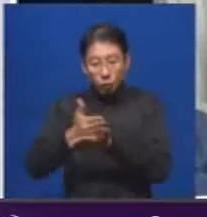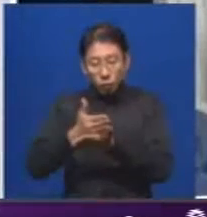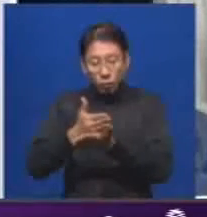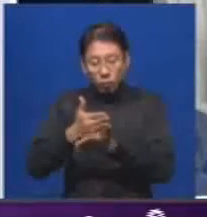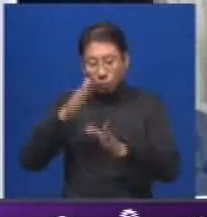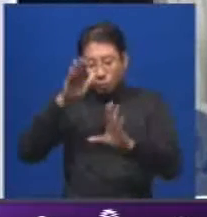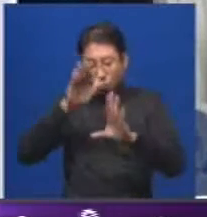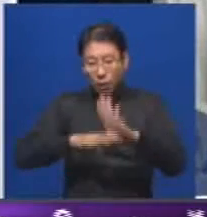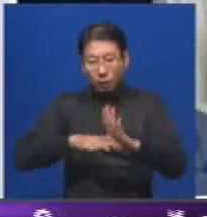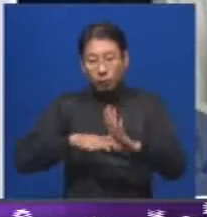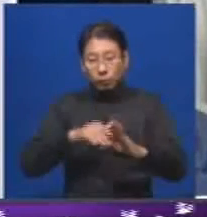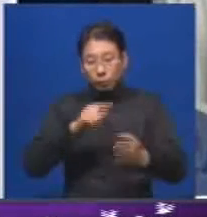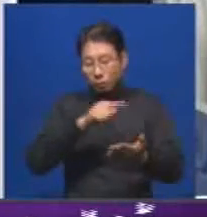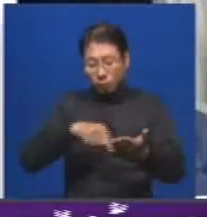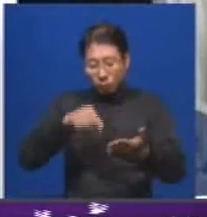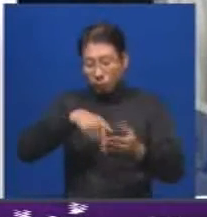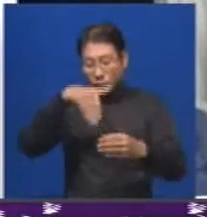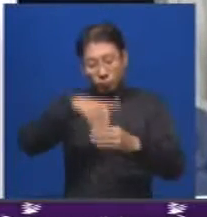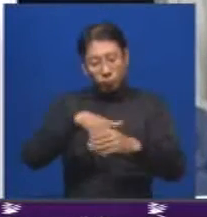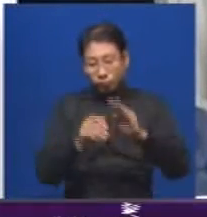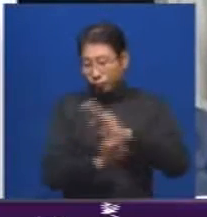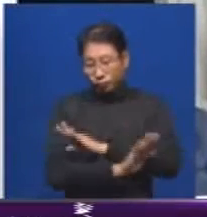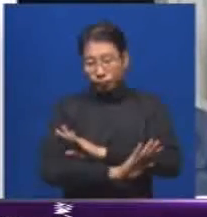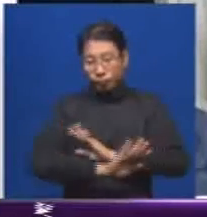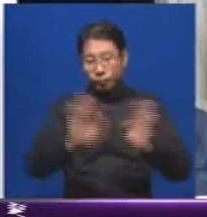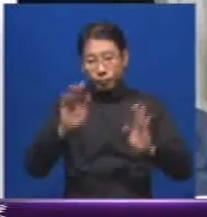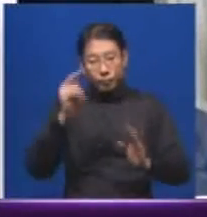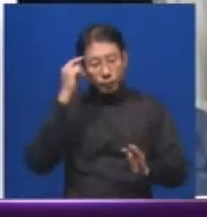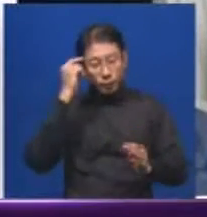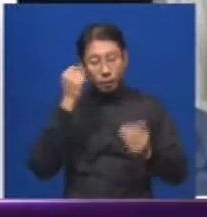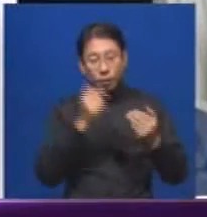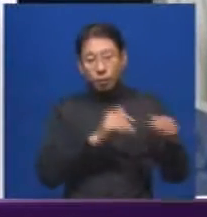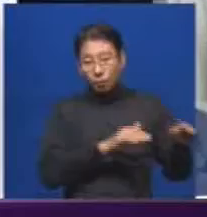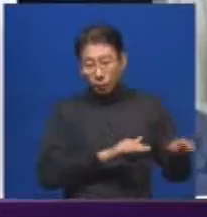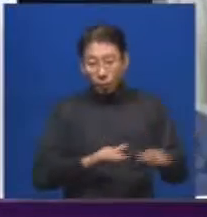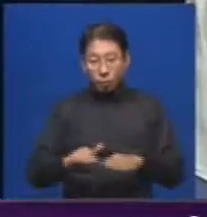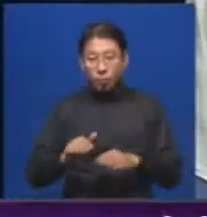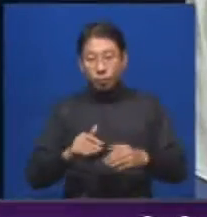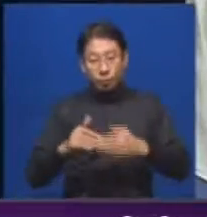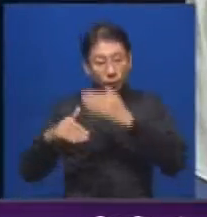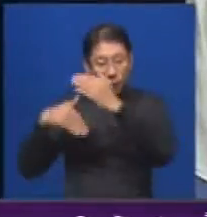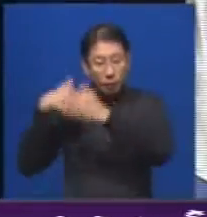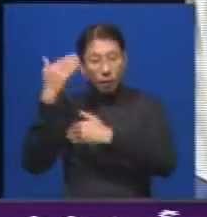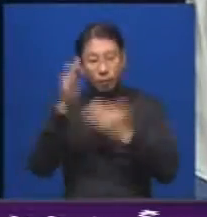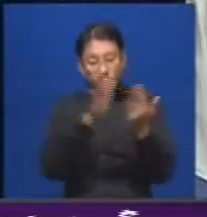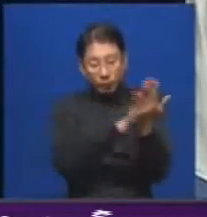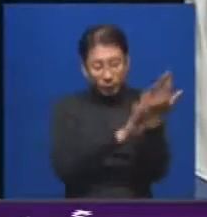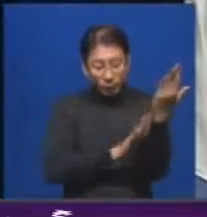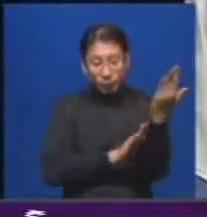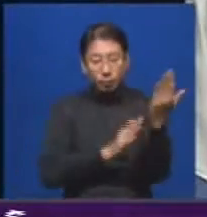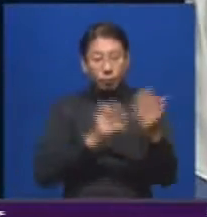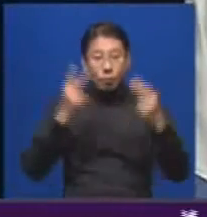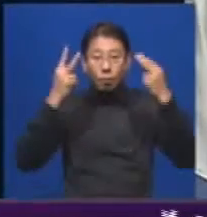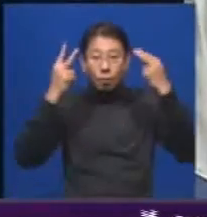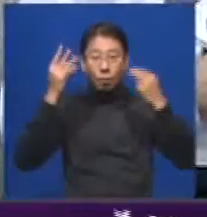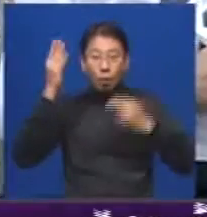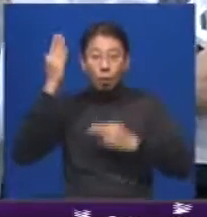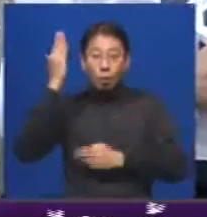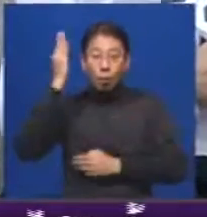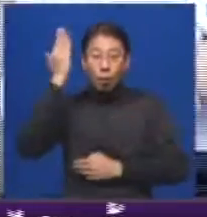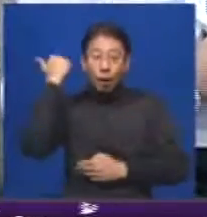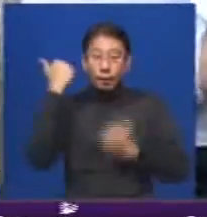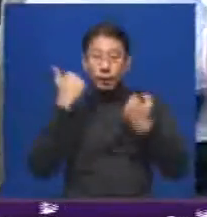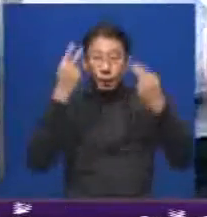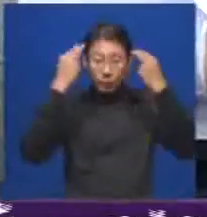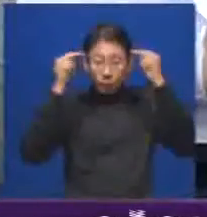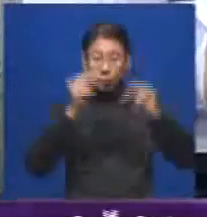ครรับเลือกตั้งหากว่าทุกฝ่ายยอมรับในข้อเสนอแนวทางปฏิรูปประเทศค่ะเมื่อวานนี้นายอภิสิทธิ์เวชชาชีวะหัวหน้าพรรคประชาธิปัต